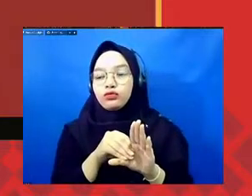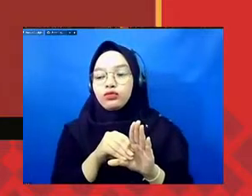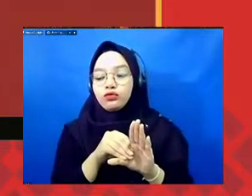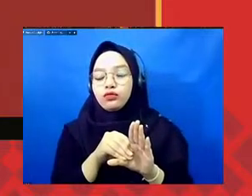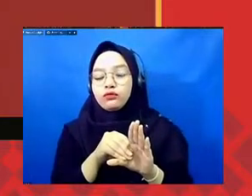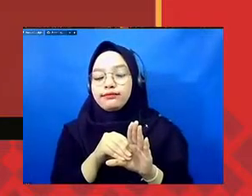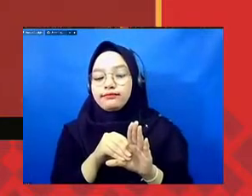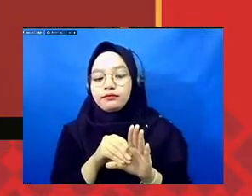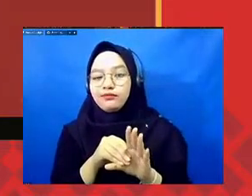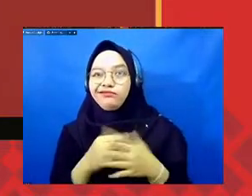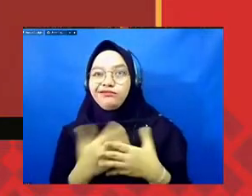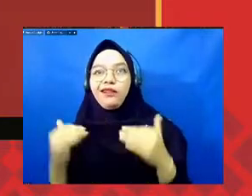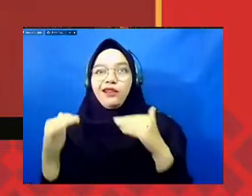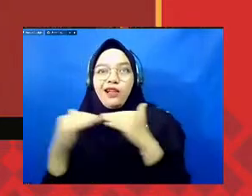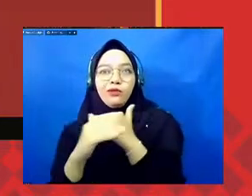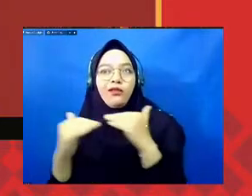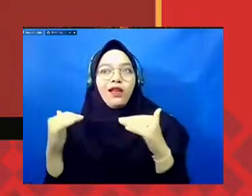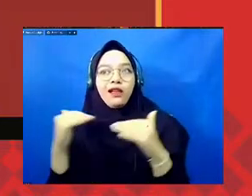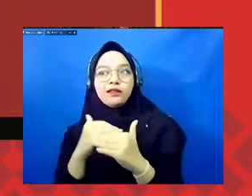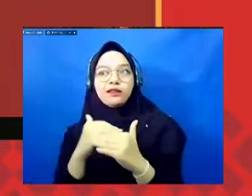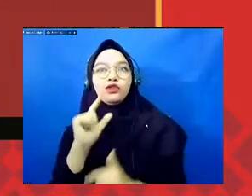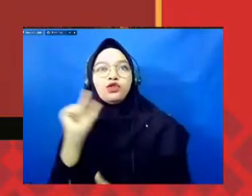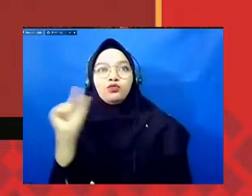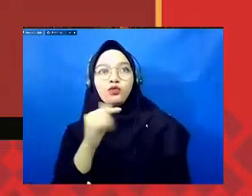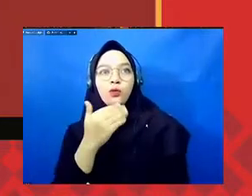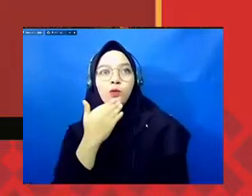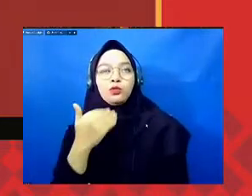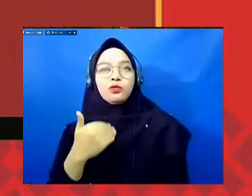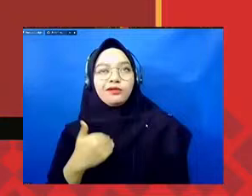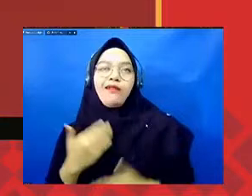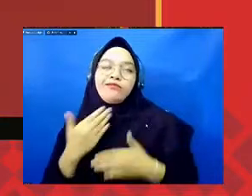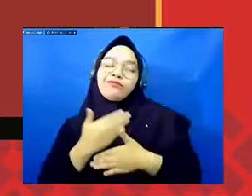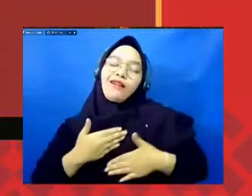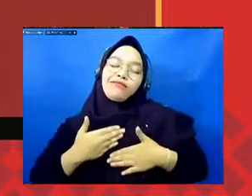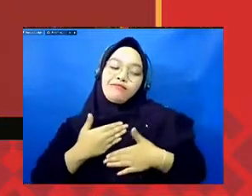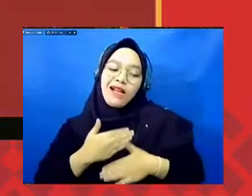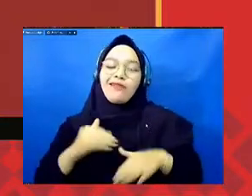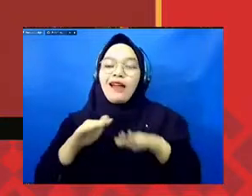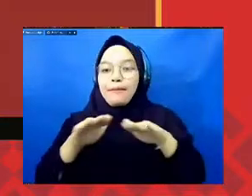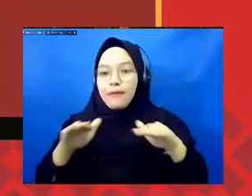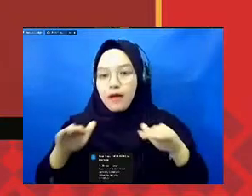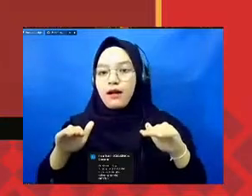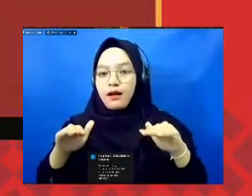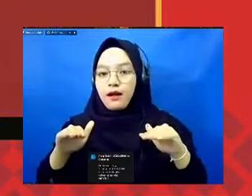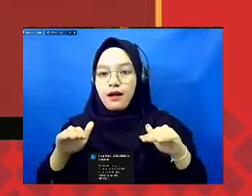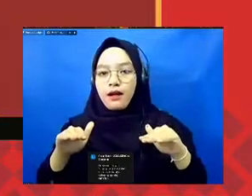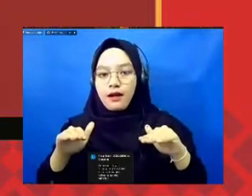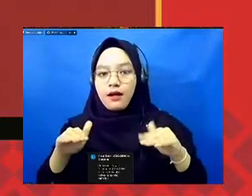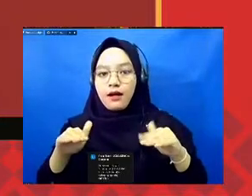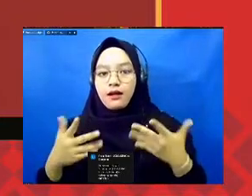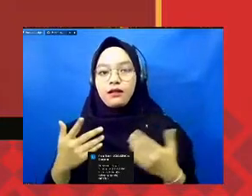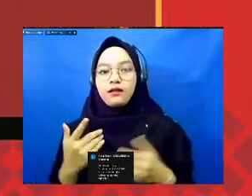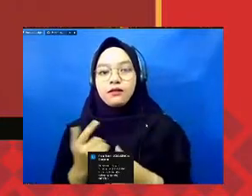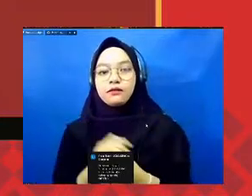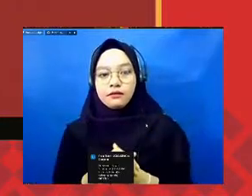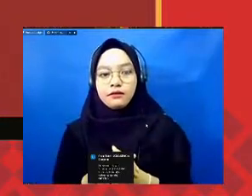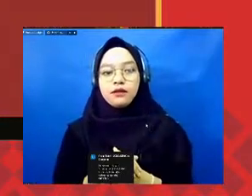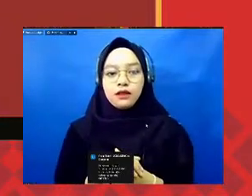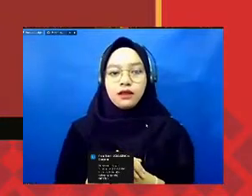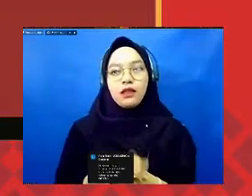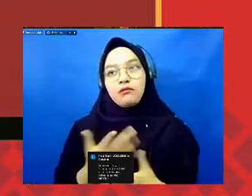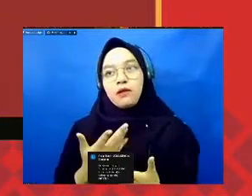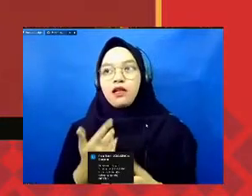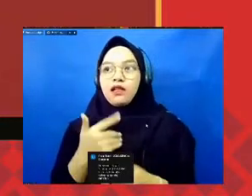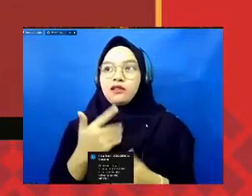mempunyai transportasi umum yang nyaman dan aman, dan juga reasonable ya dari segi